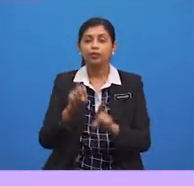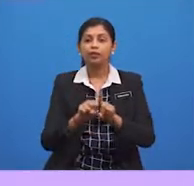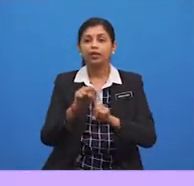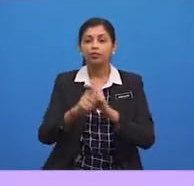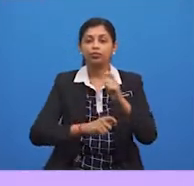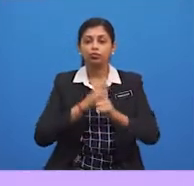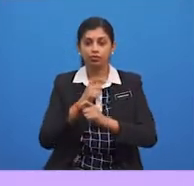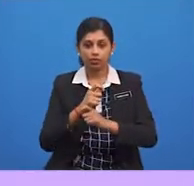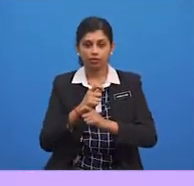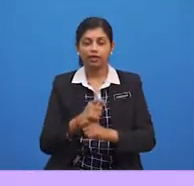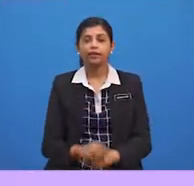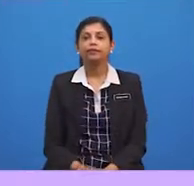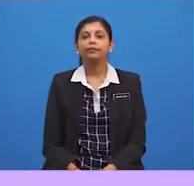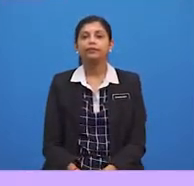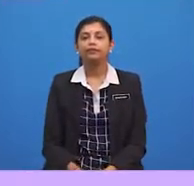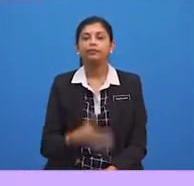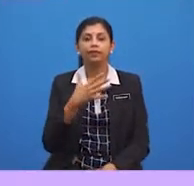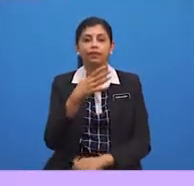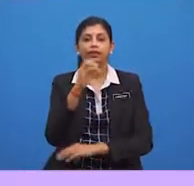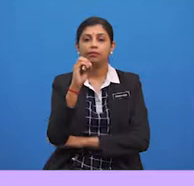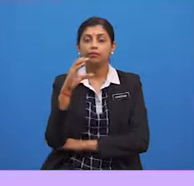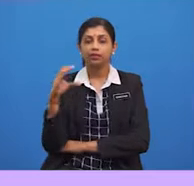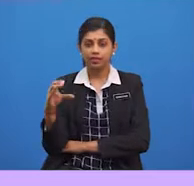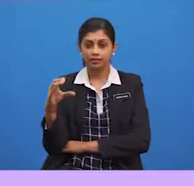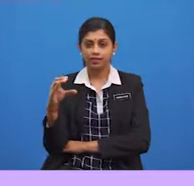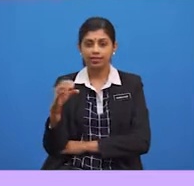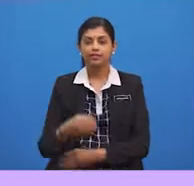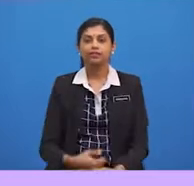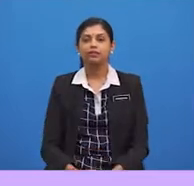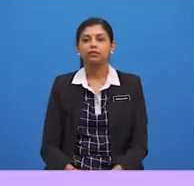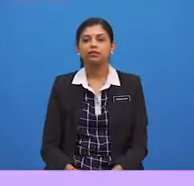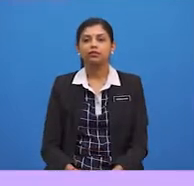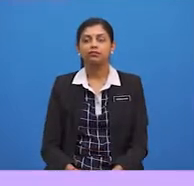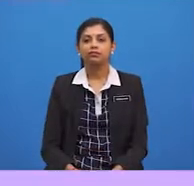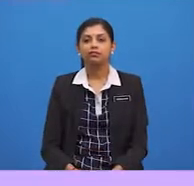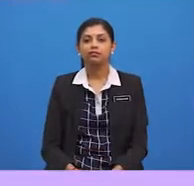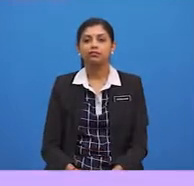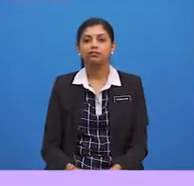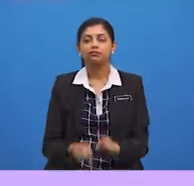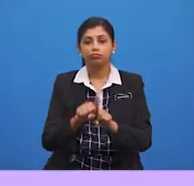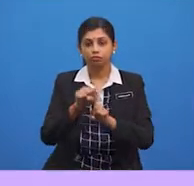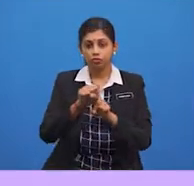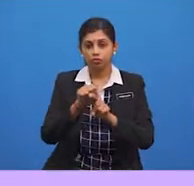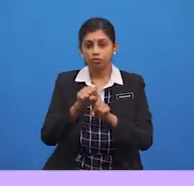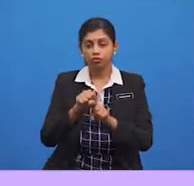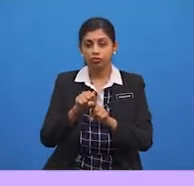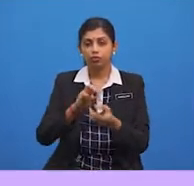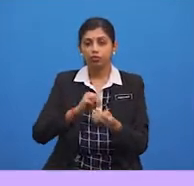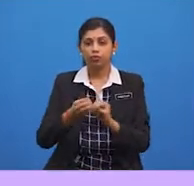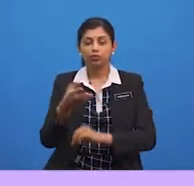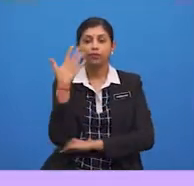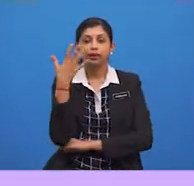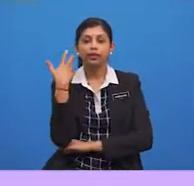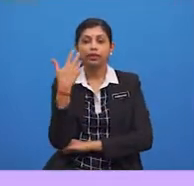panas sederhana ialah 15 darjah Celsius. Manakala suhu di musim panas